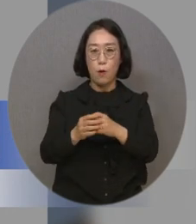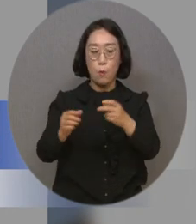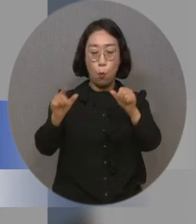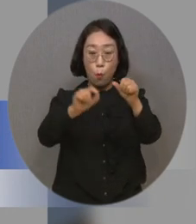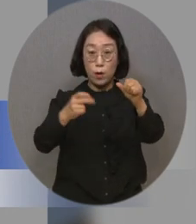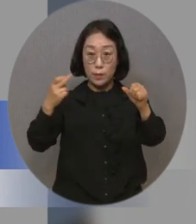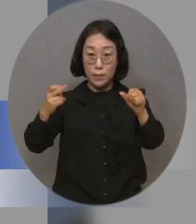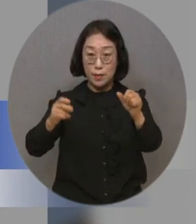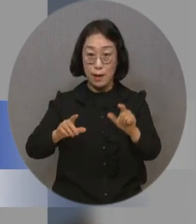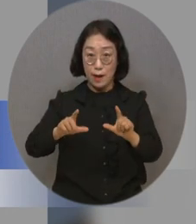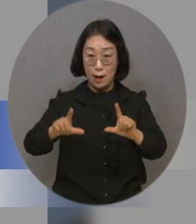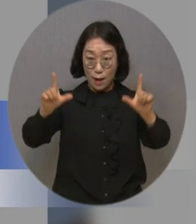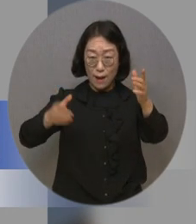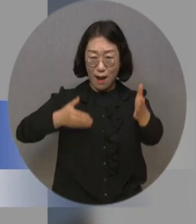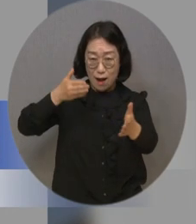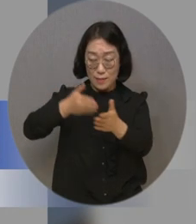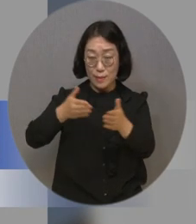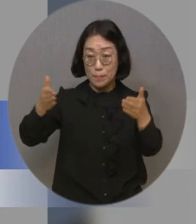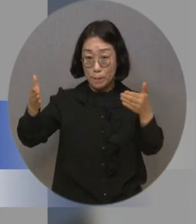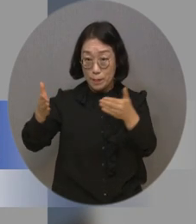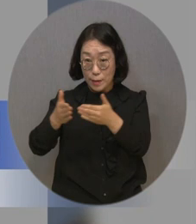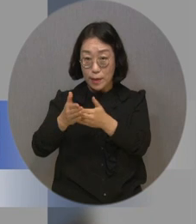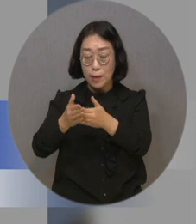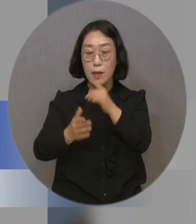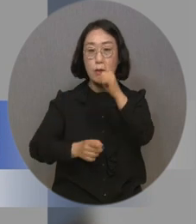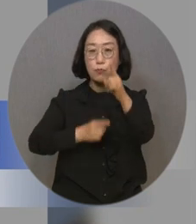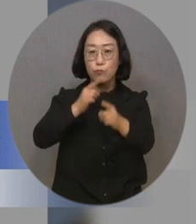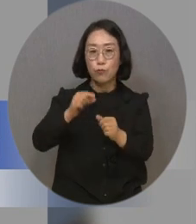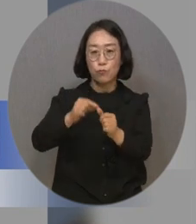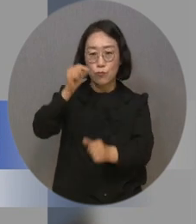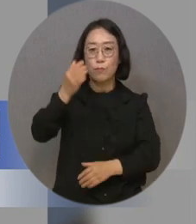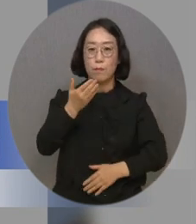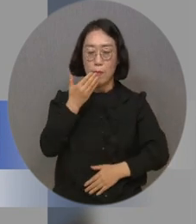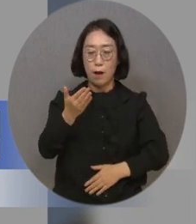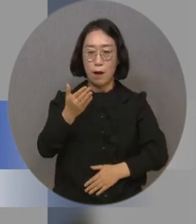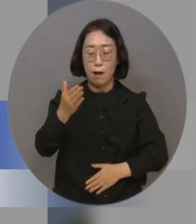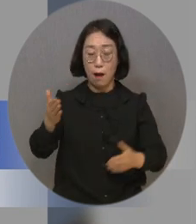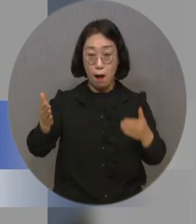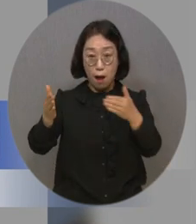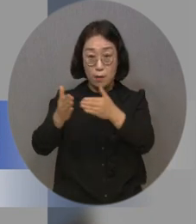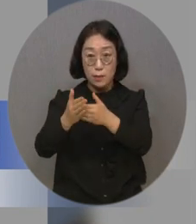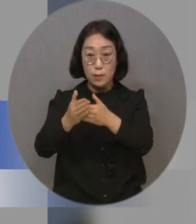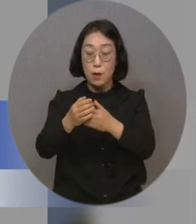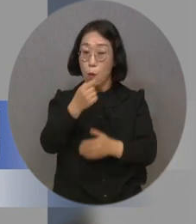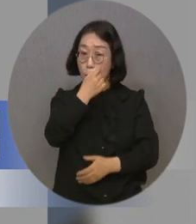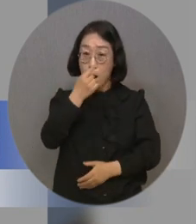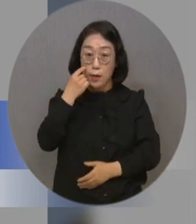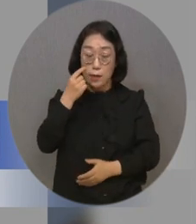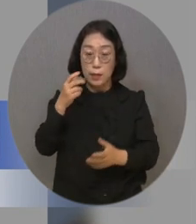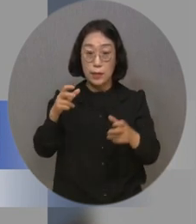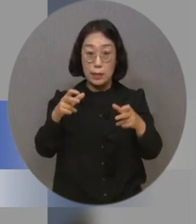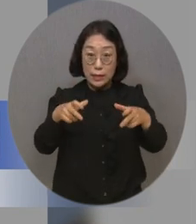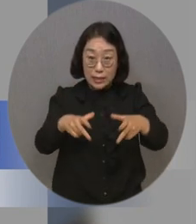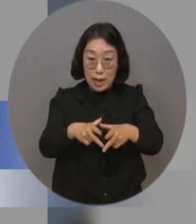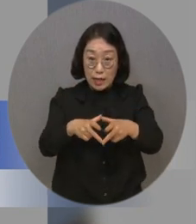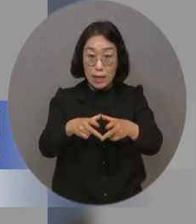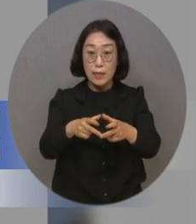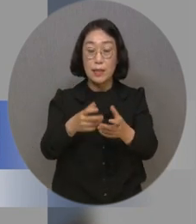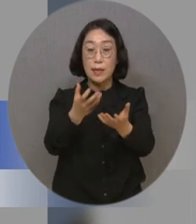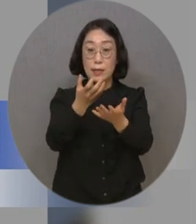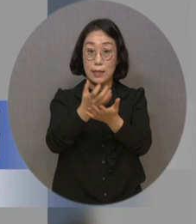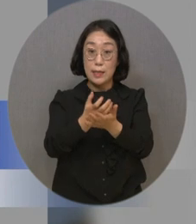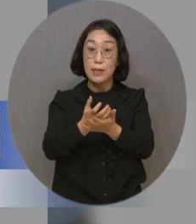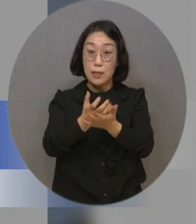12일까지 모집합니다. 모집 대상은 사업 종료 시까지 장애인 기업 확인서 기간이 유효한 장애인